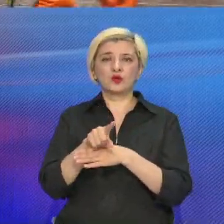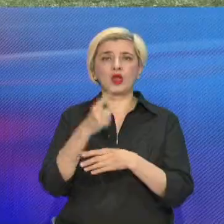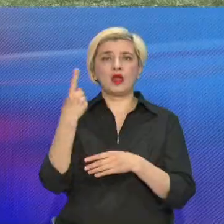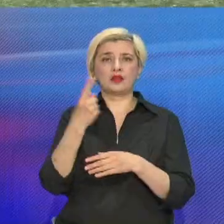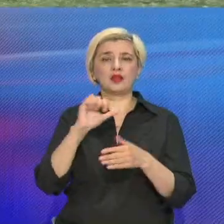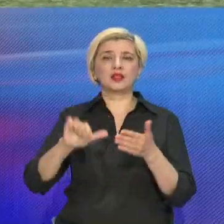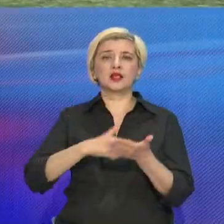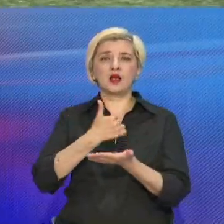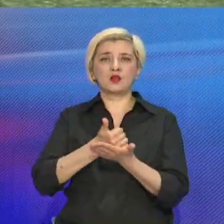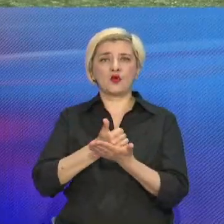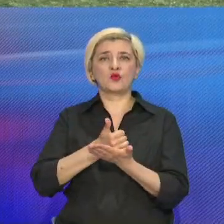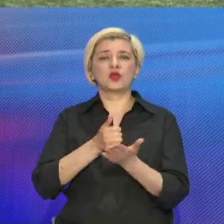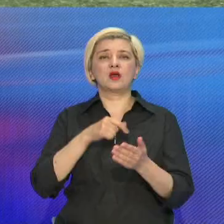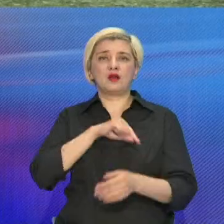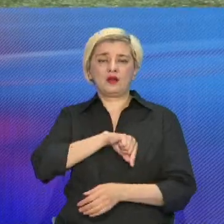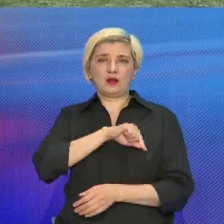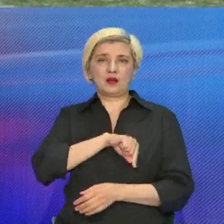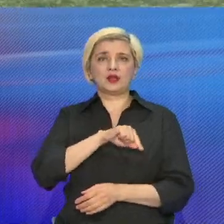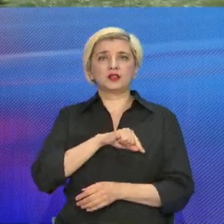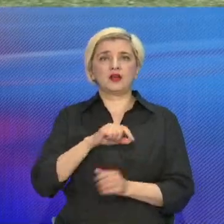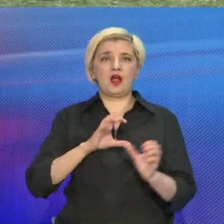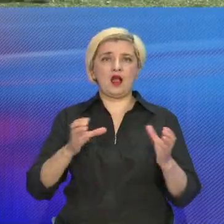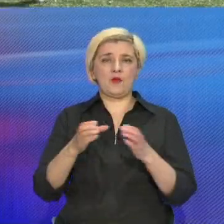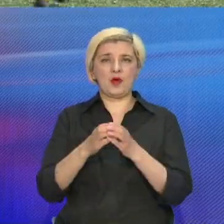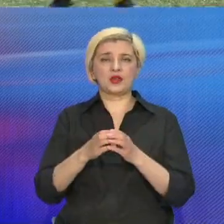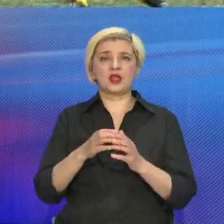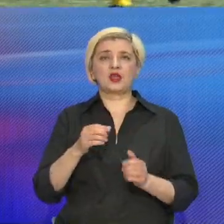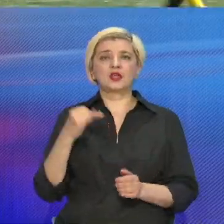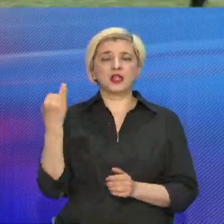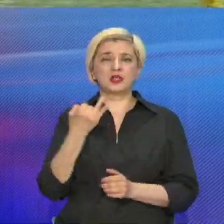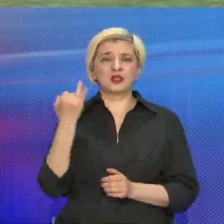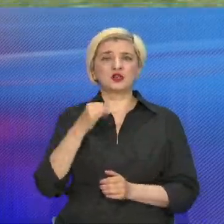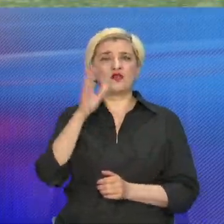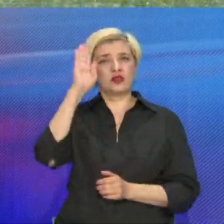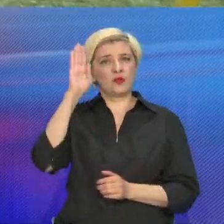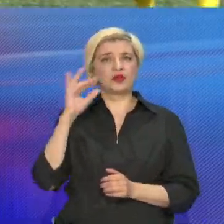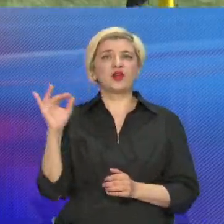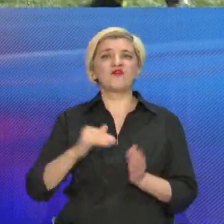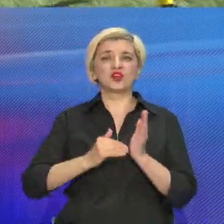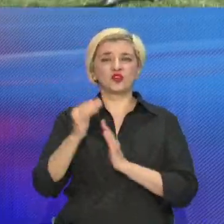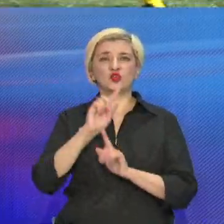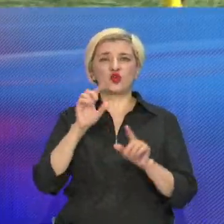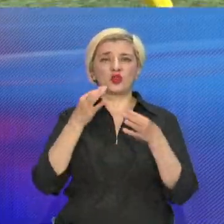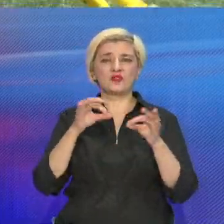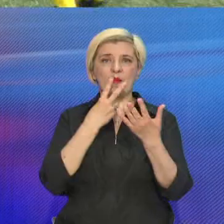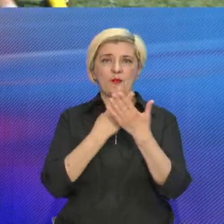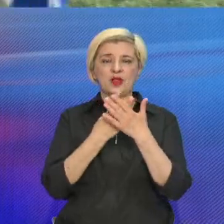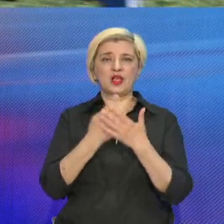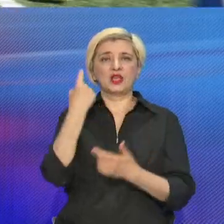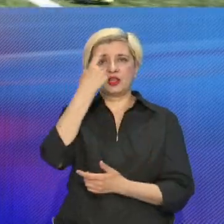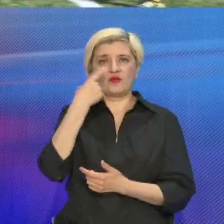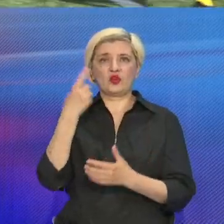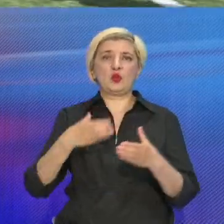района. По словам тренера, затекавленность у юнаков высокая, что позволяет у полной меры продемонстрировать индивидуальное и